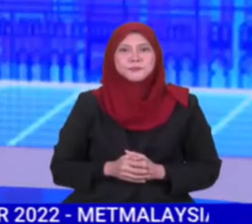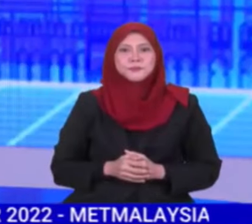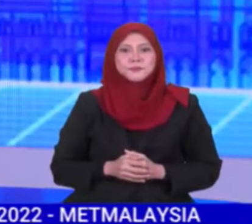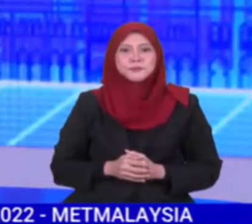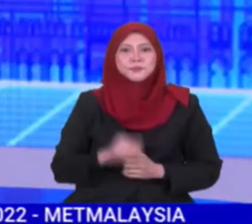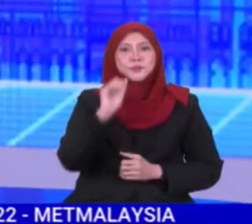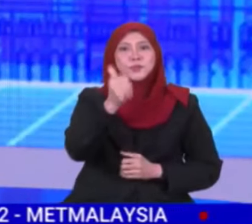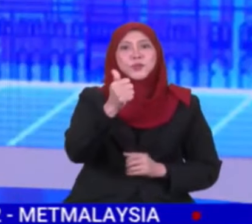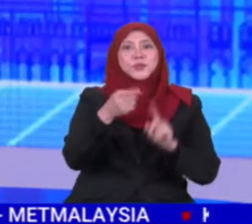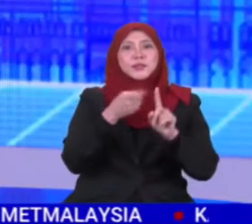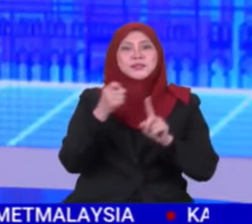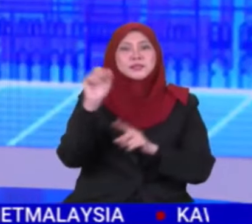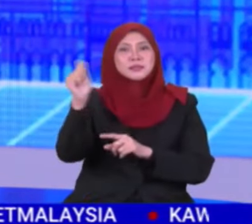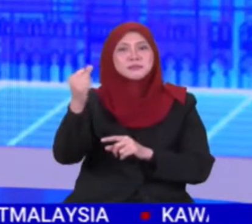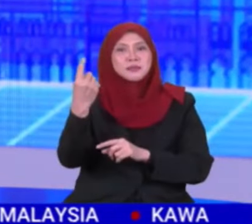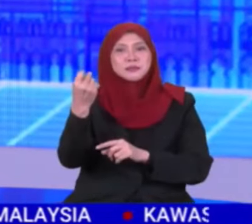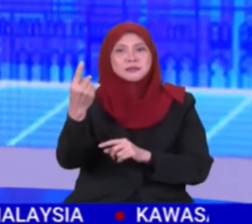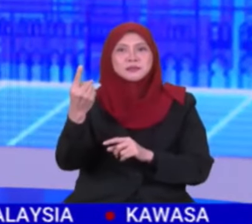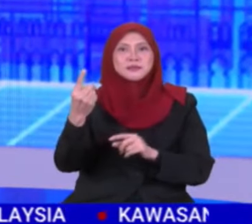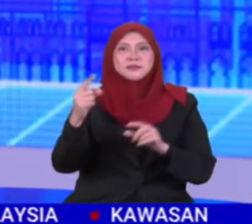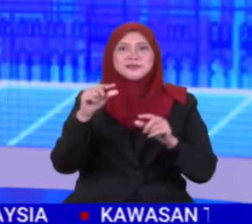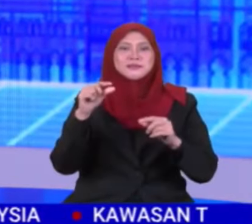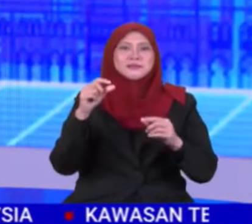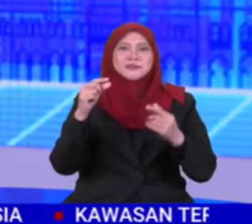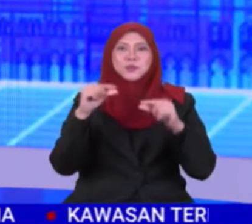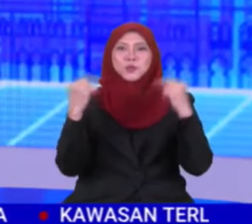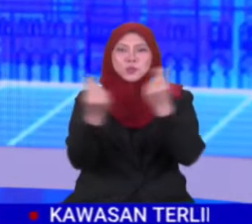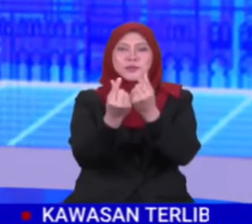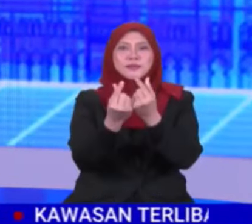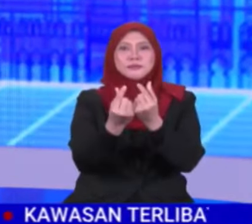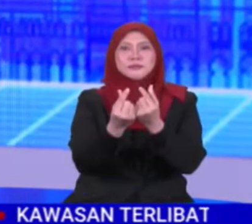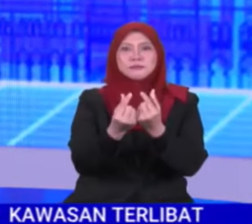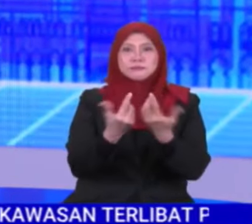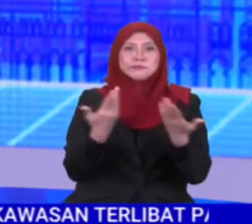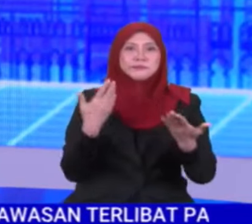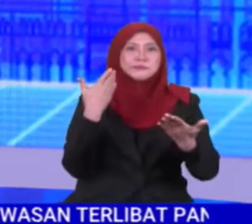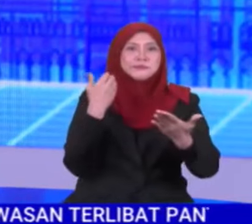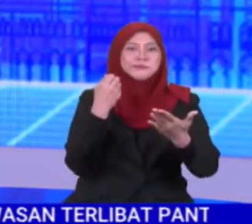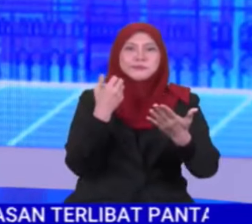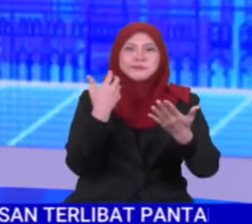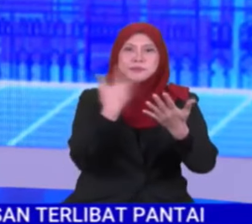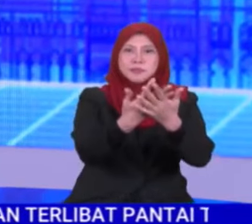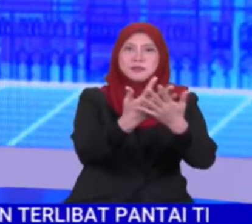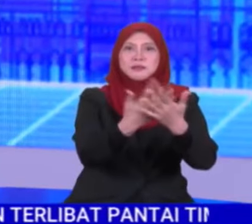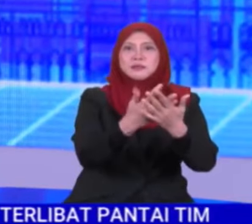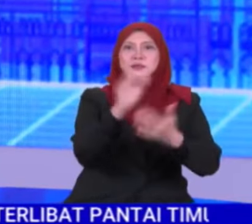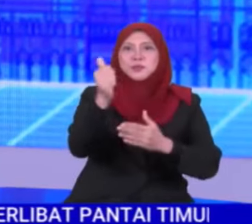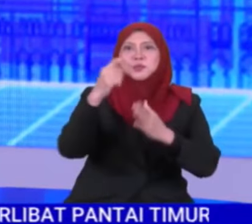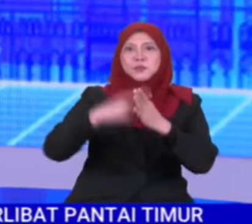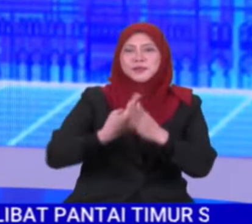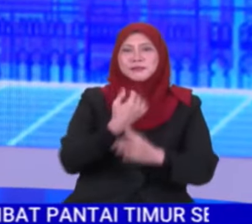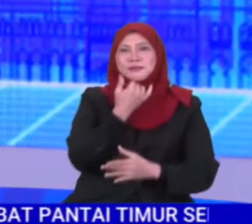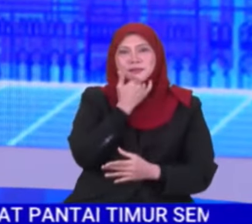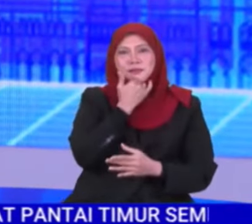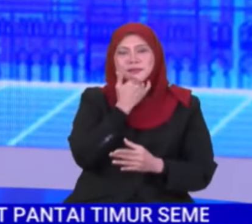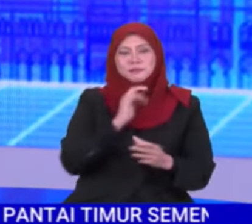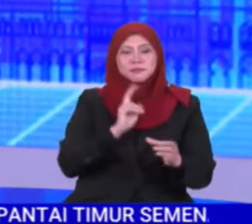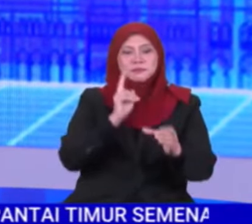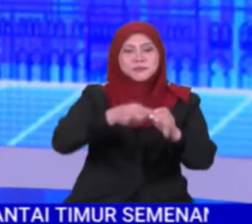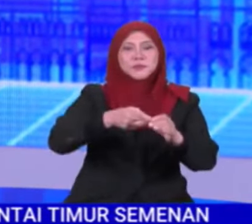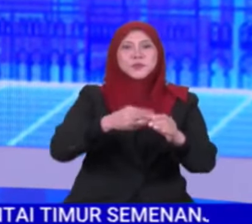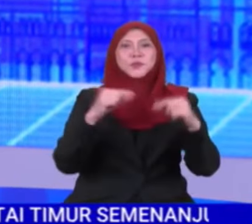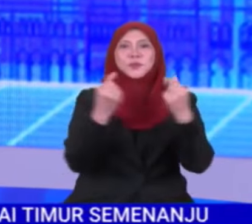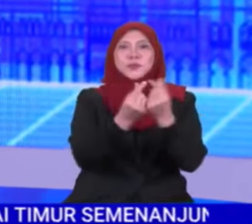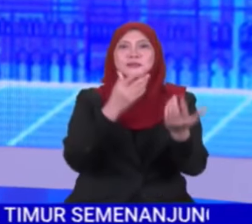10 daripada 11 ahli geng Kabali dijatuhi hukuman penjara 18 bulan selepas didapati bersalah menganggotai